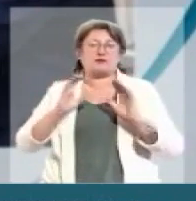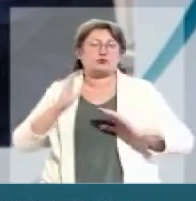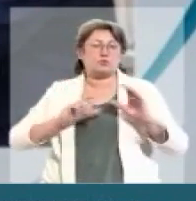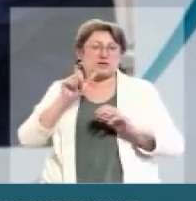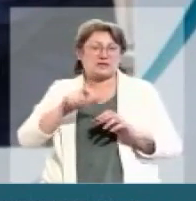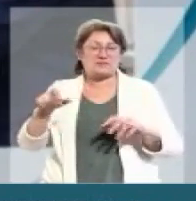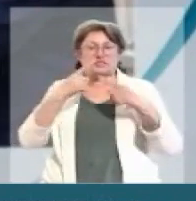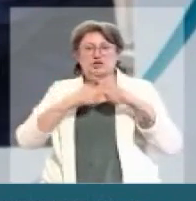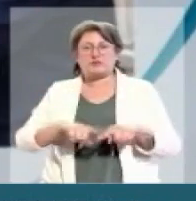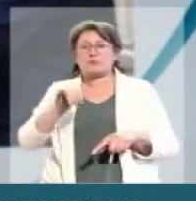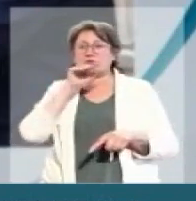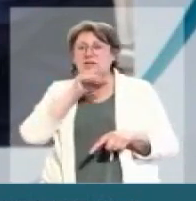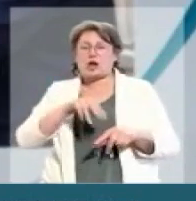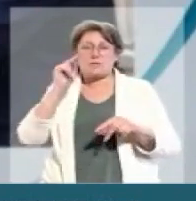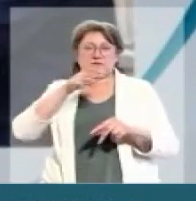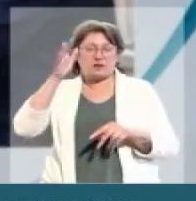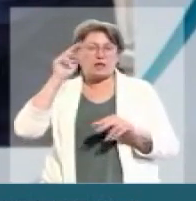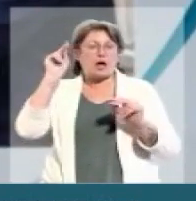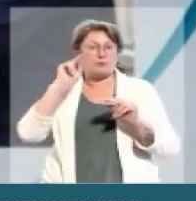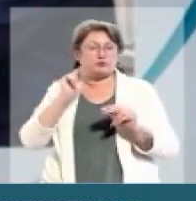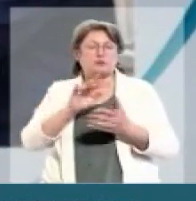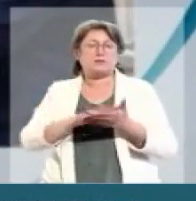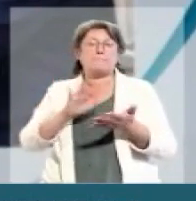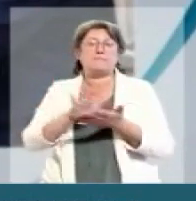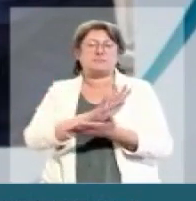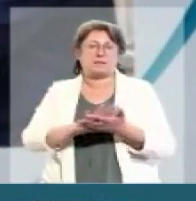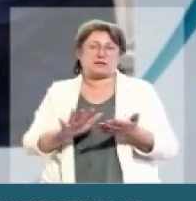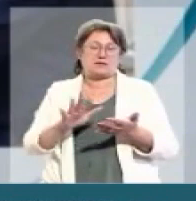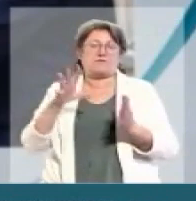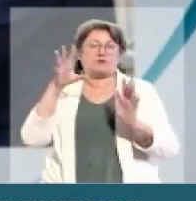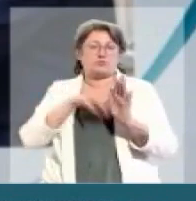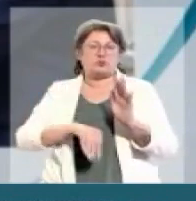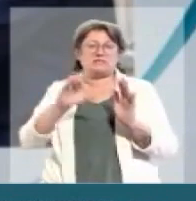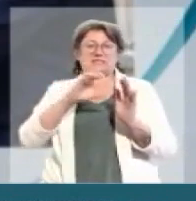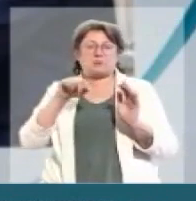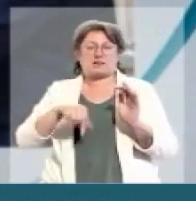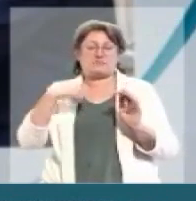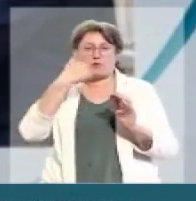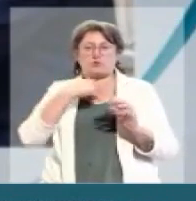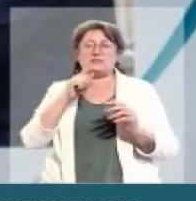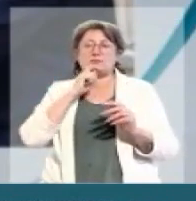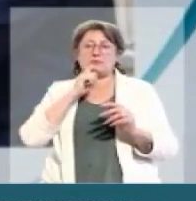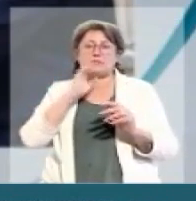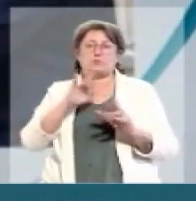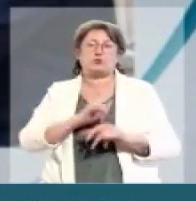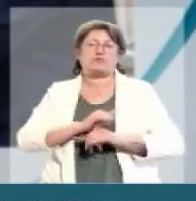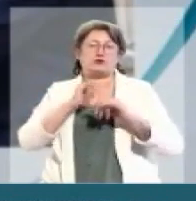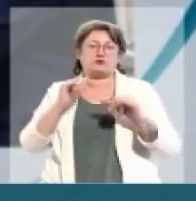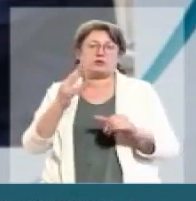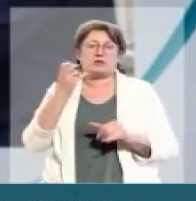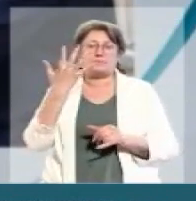студентов технического и профессионального образования обучаются на бесплатной основе. В том числе с сентября текущего года стипендия будет увеличена